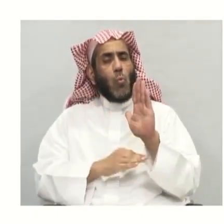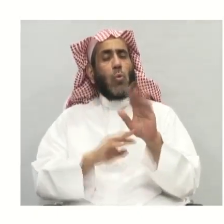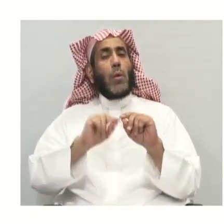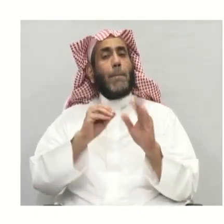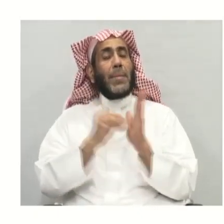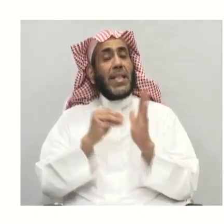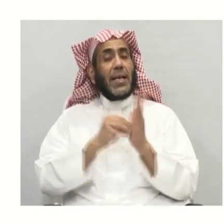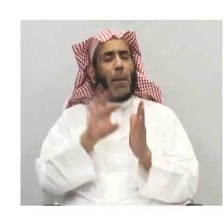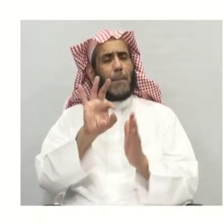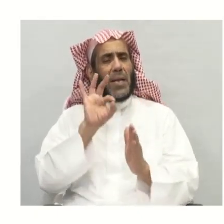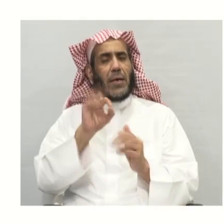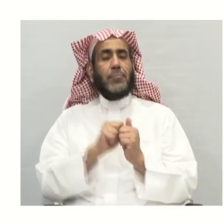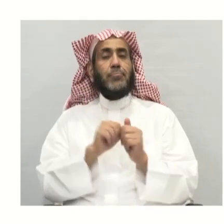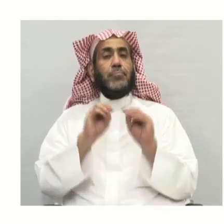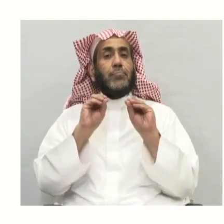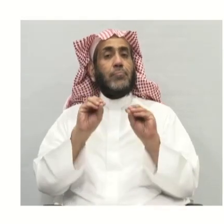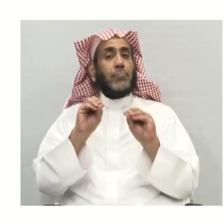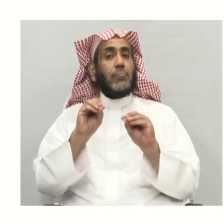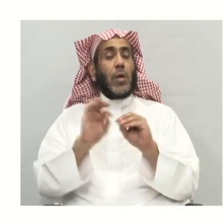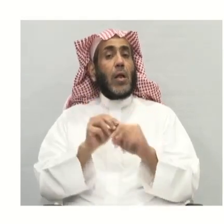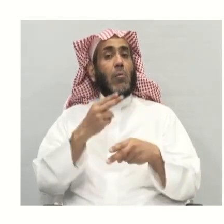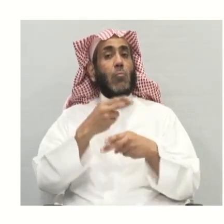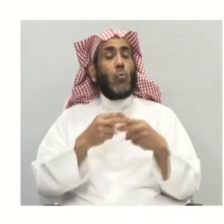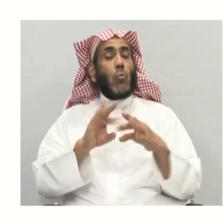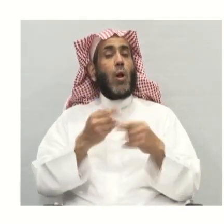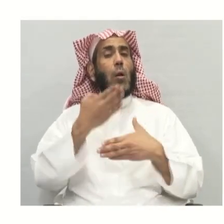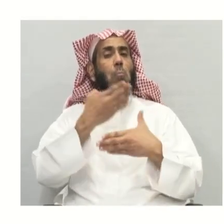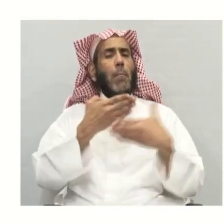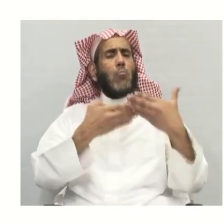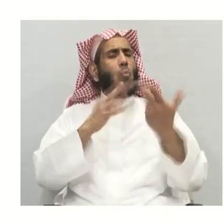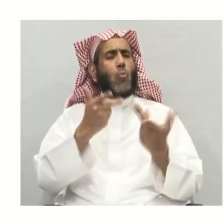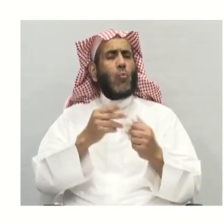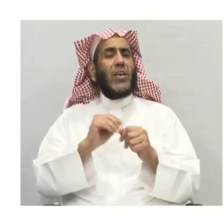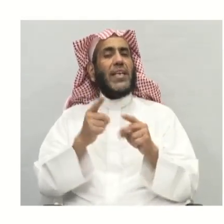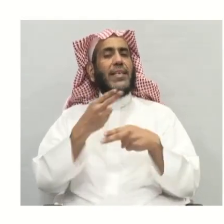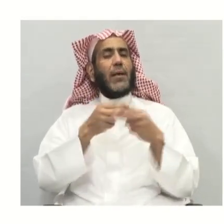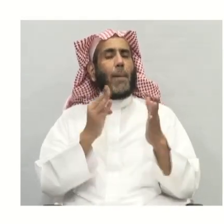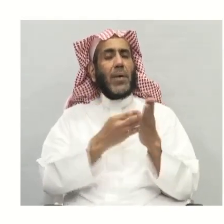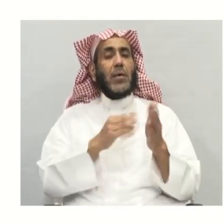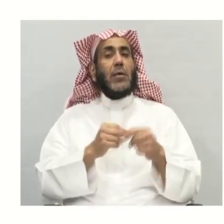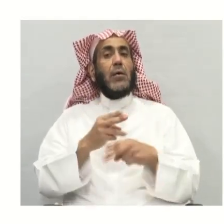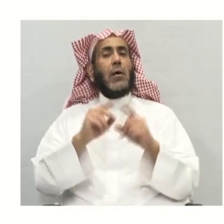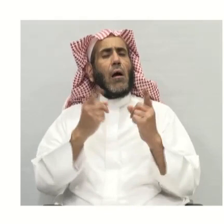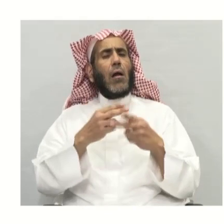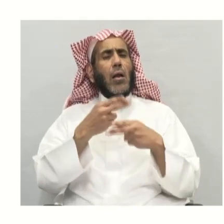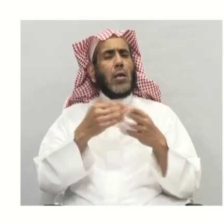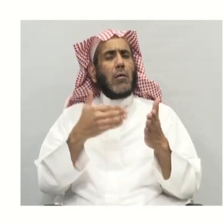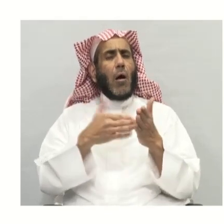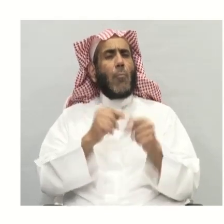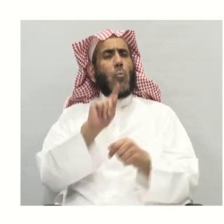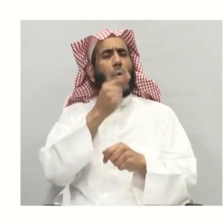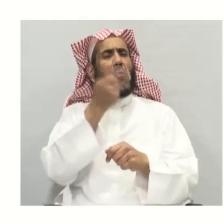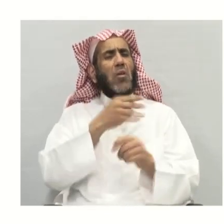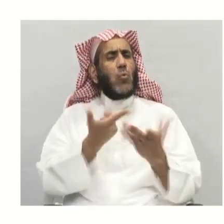ضمنها تعرفنا على المعرب والمبني حالات الاعراب كما عرفناها